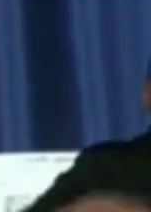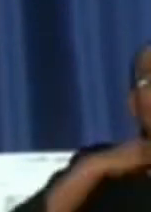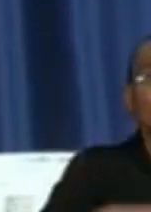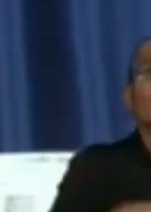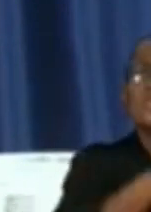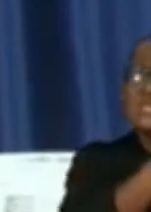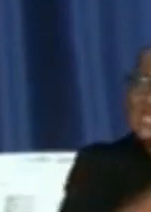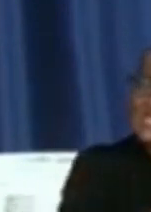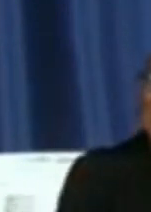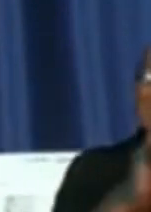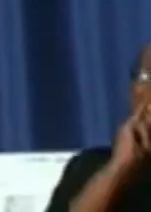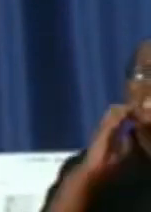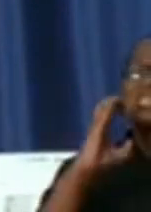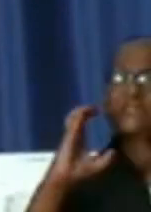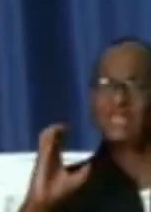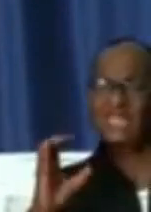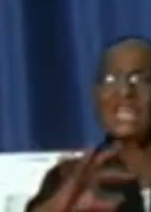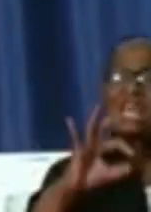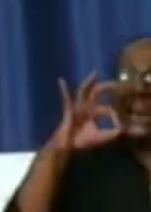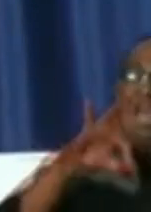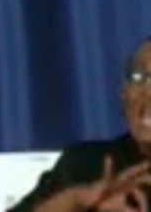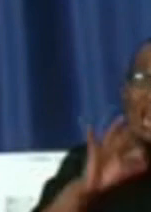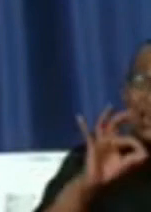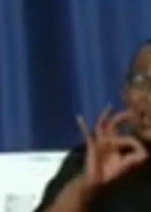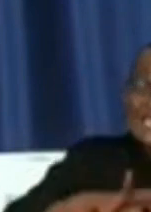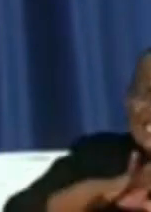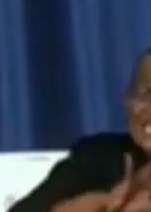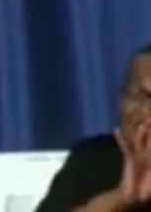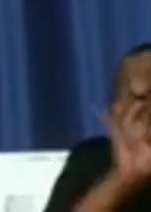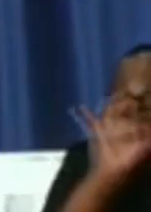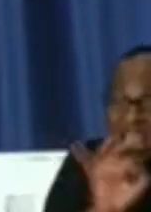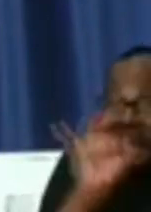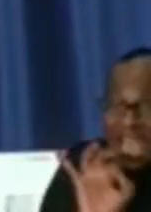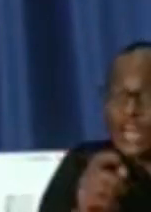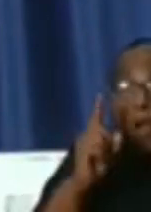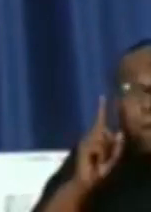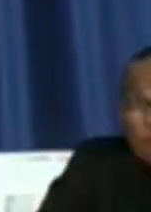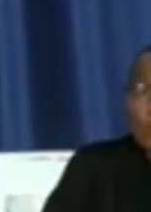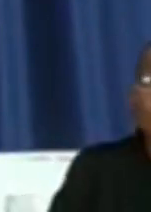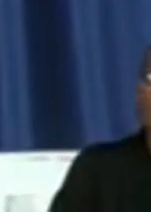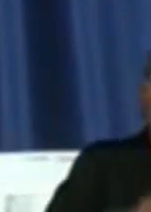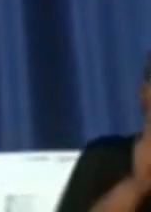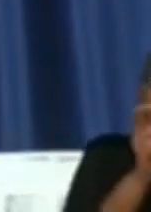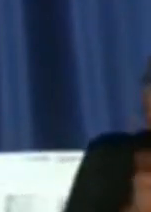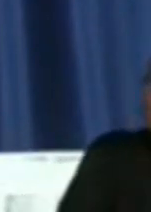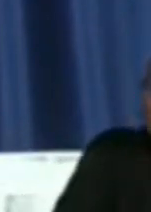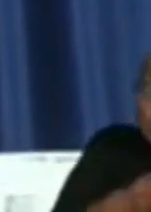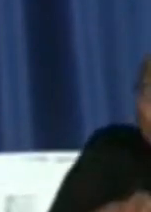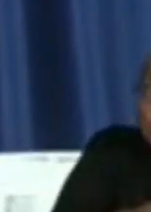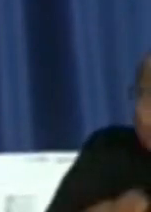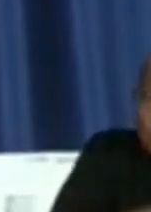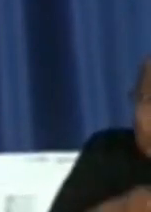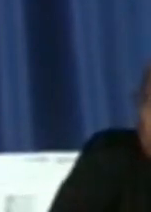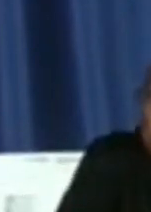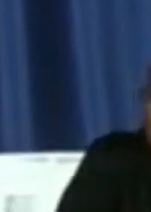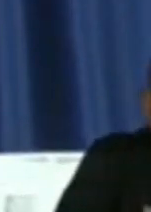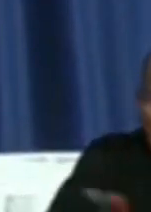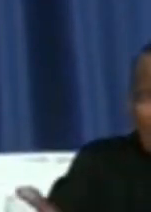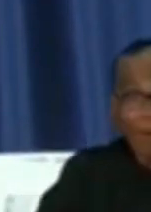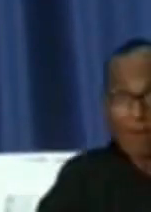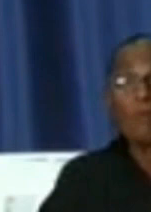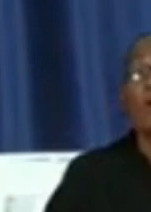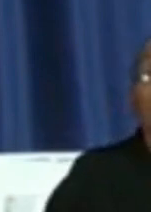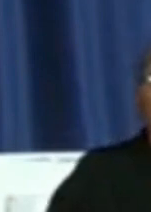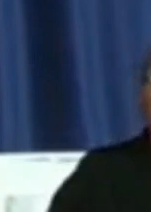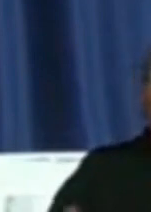intensive care plaatsen moeten zijn om mensen op te vangen die echt zorg nodig hebben. En omdat die